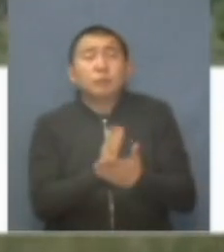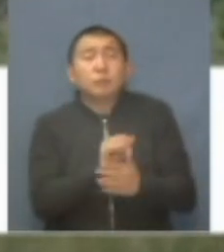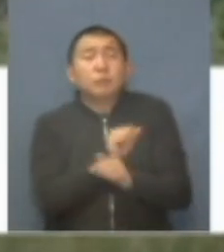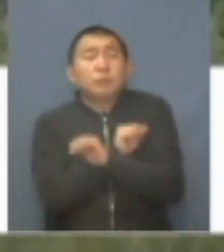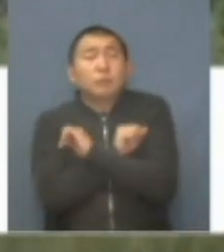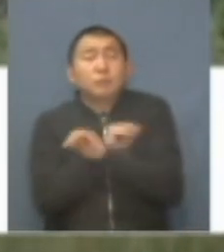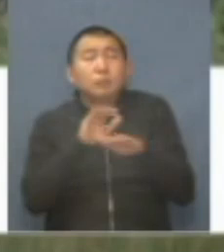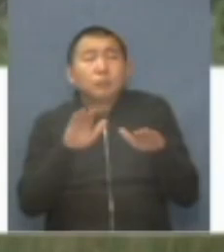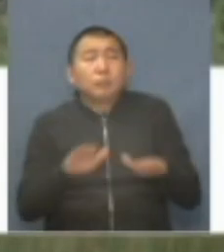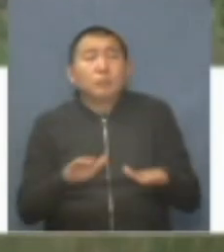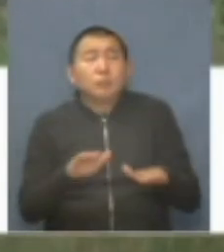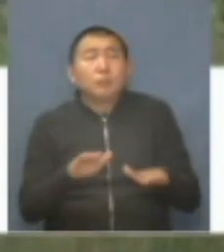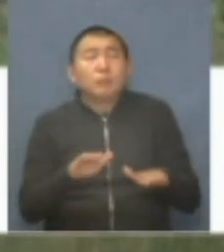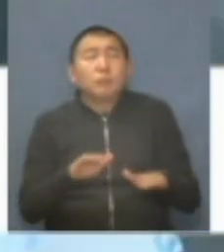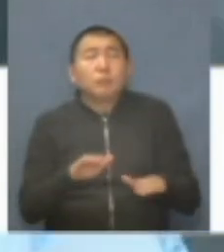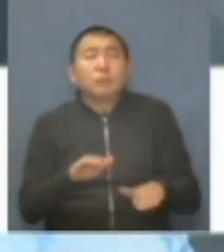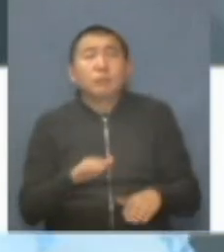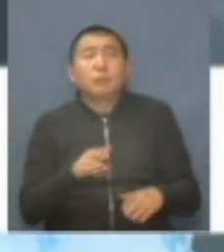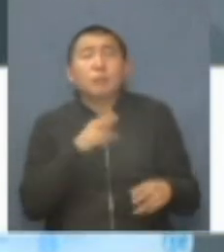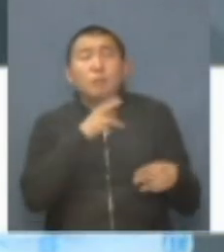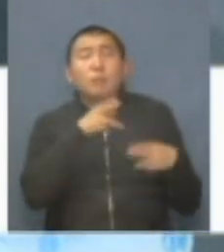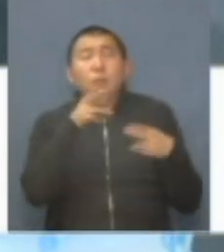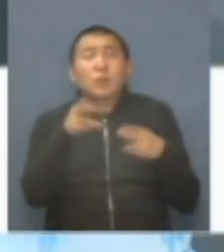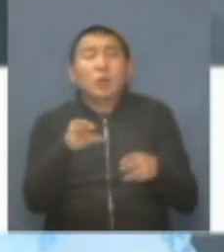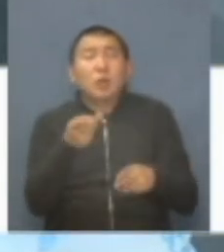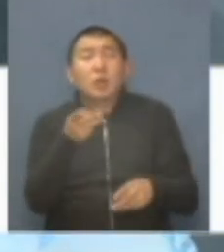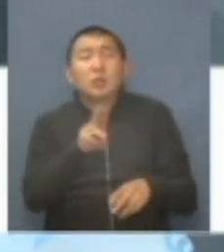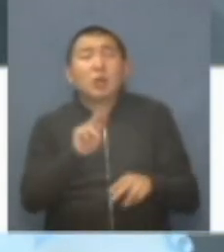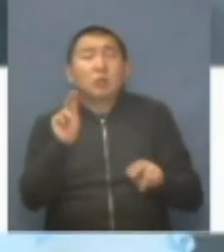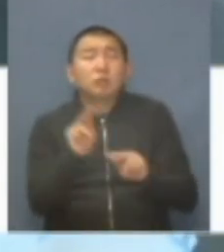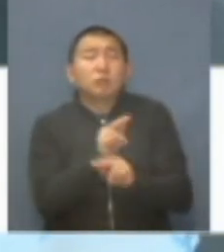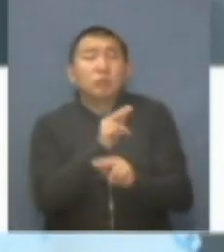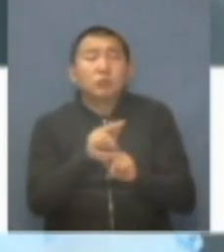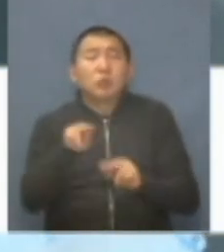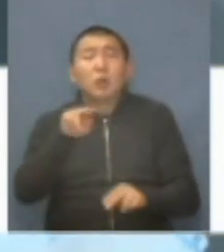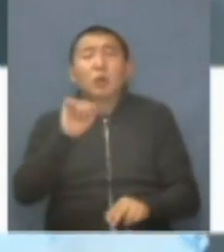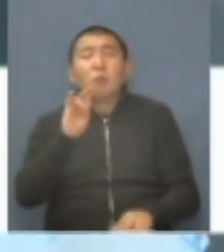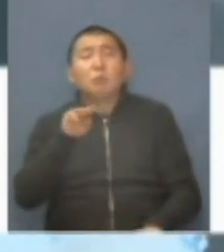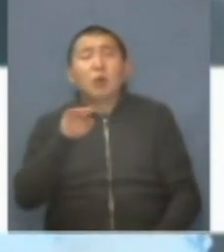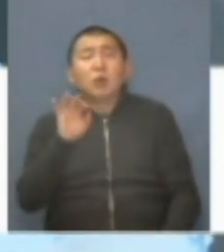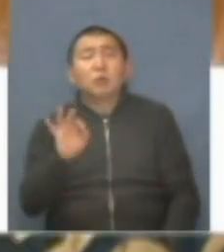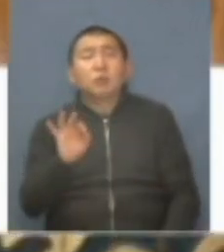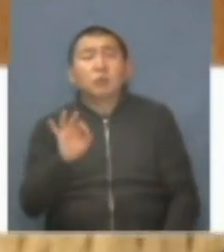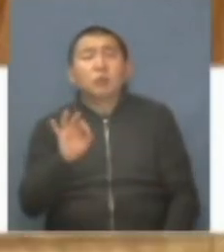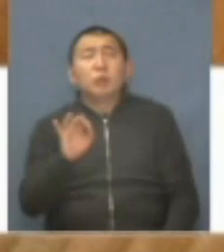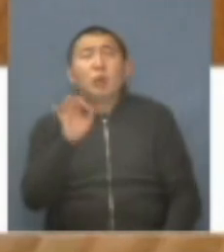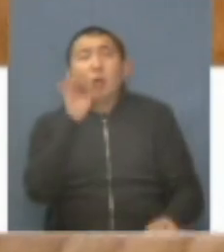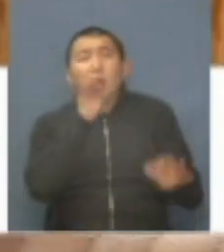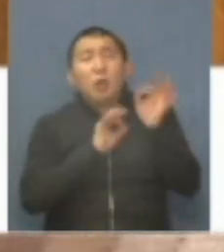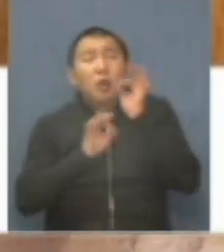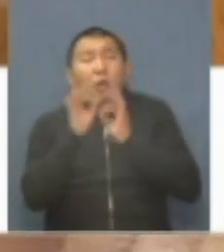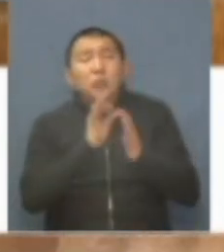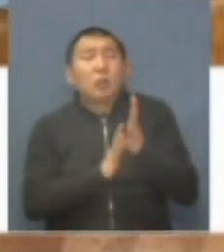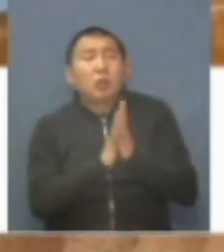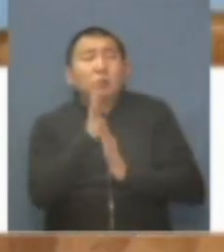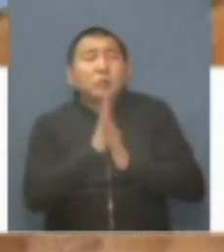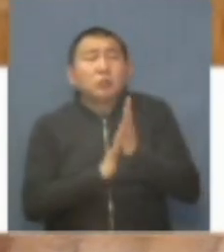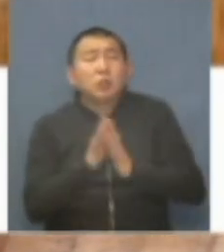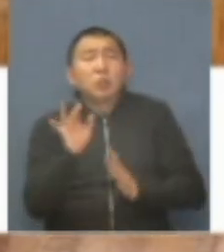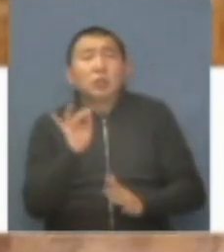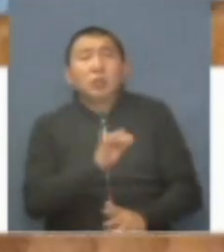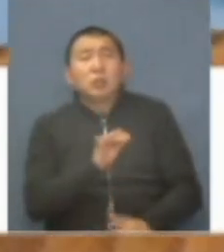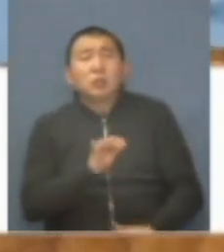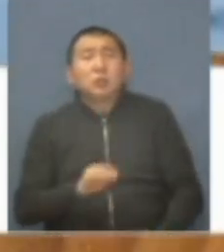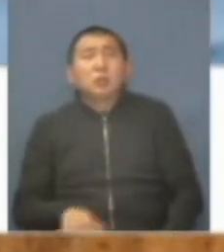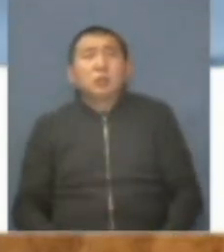отдыхающие приезжают для лечебно-оздоровительных процедур с применением пантосодержащей продукции, лекарственных растений и продукции